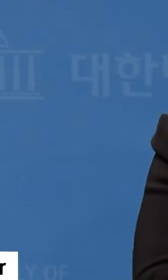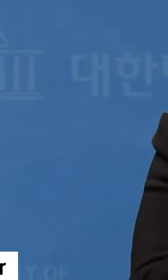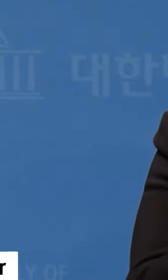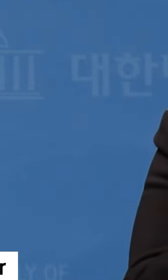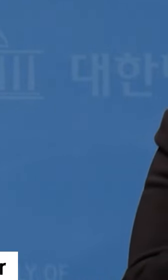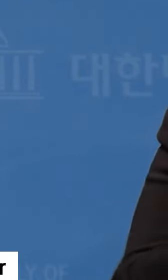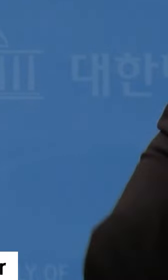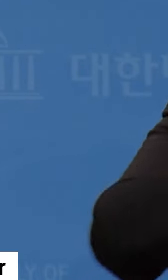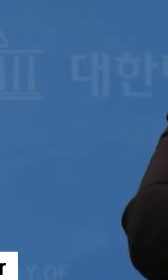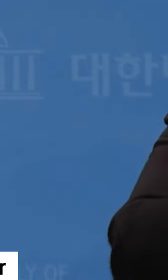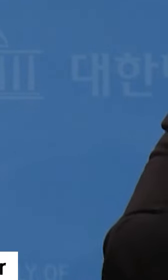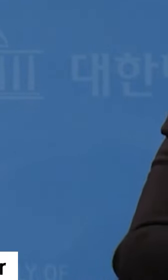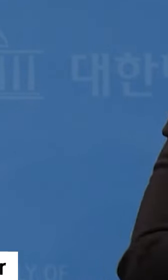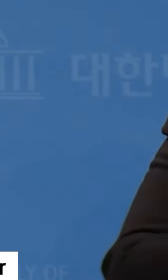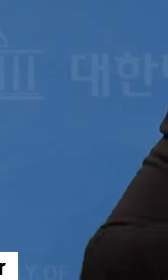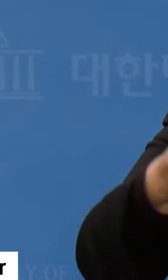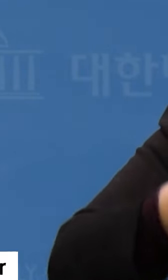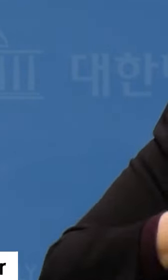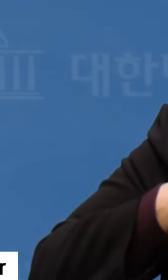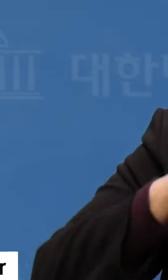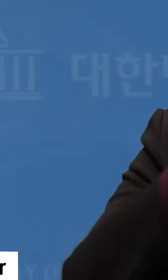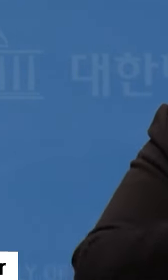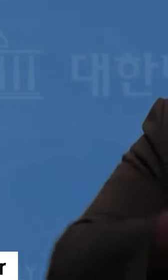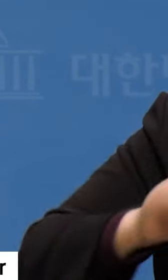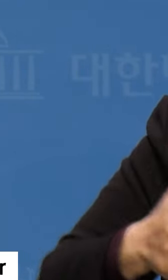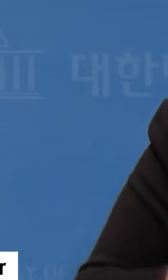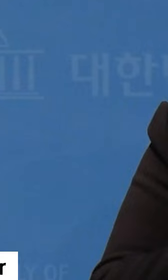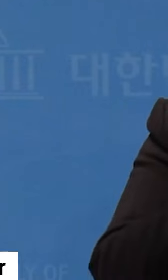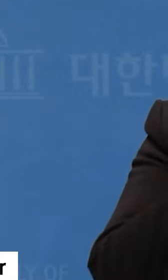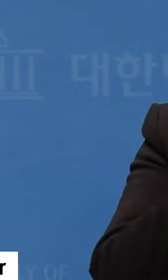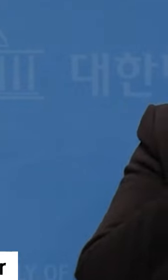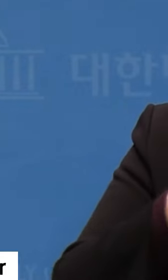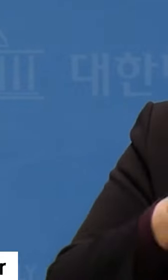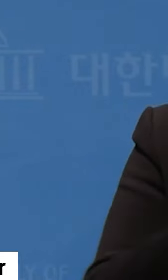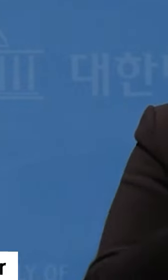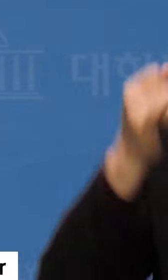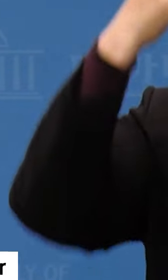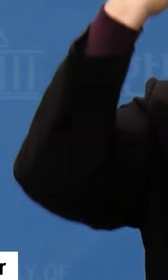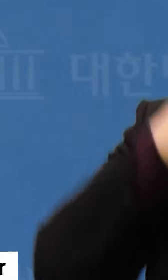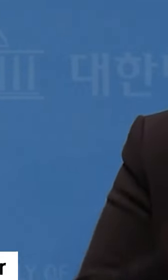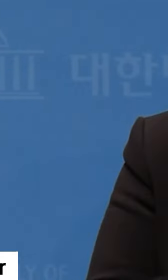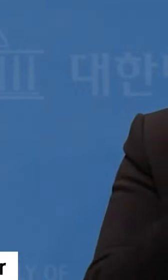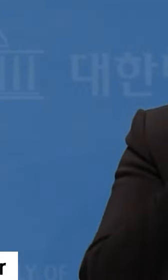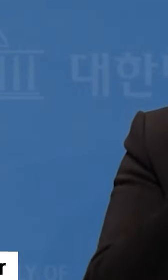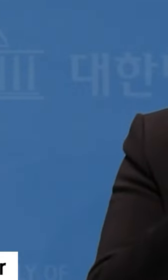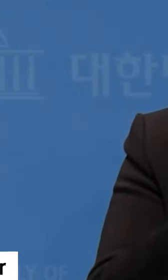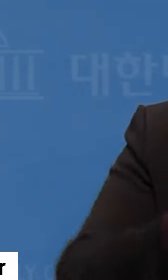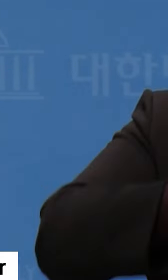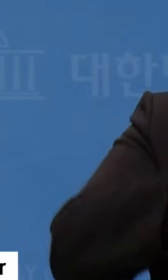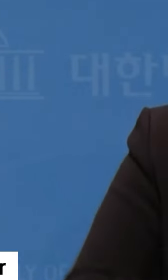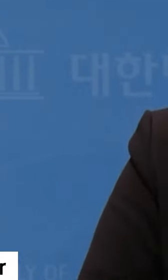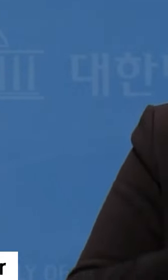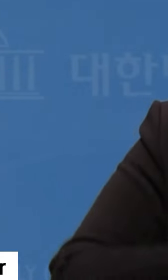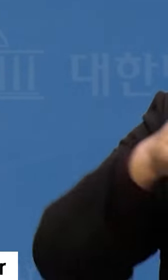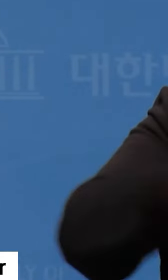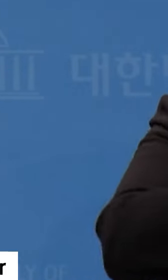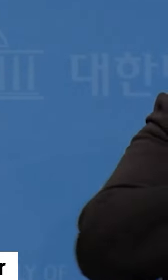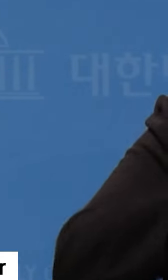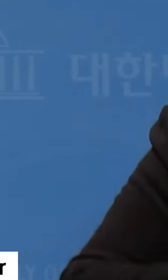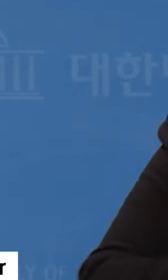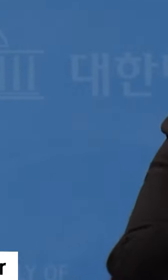아니고 말뿐이 아니라 국민들이 체감할 수 있는 구체적인 정책이 실현될 수